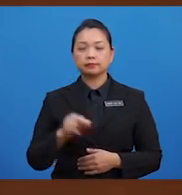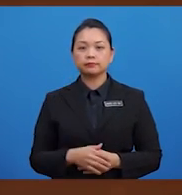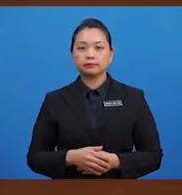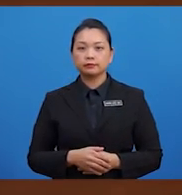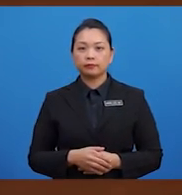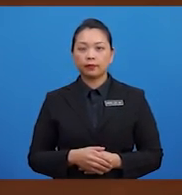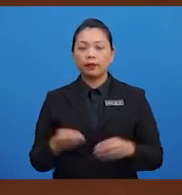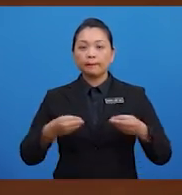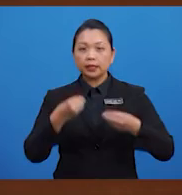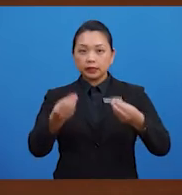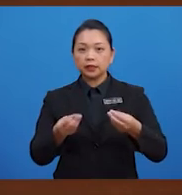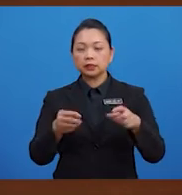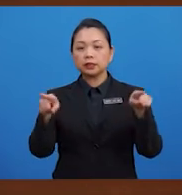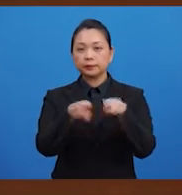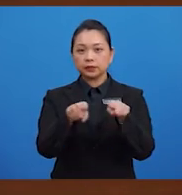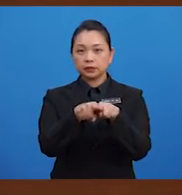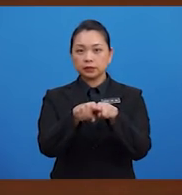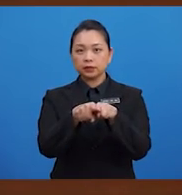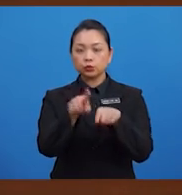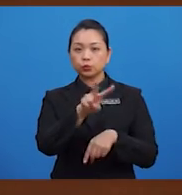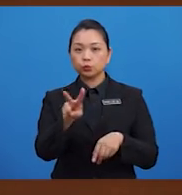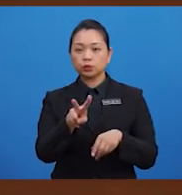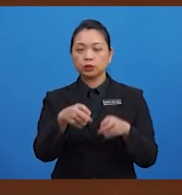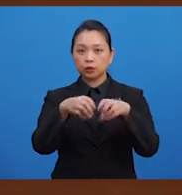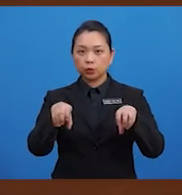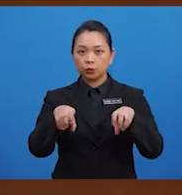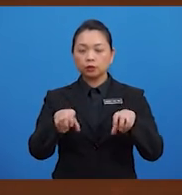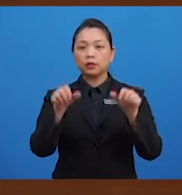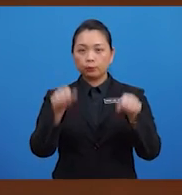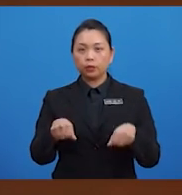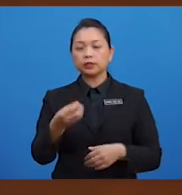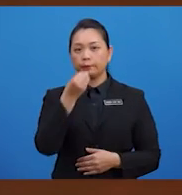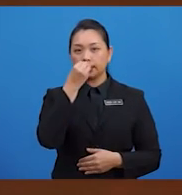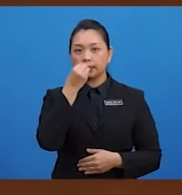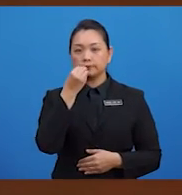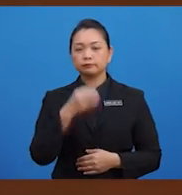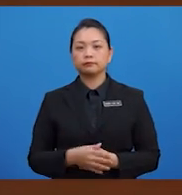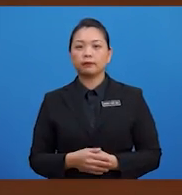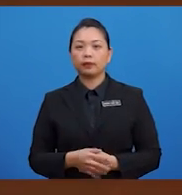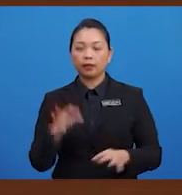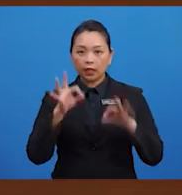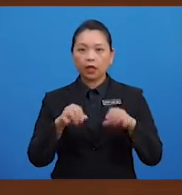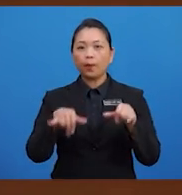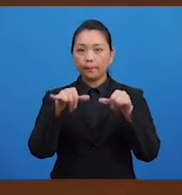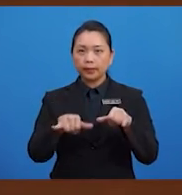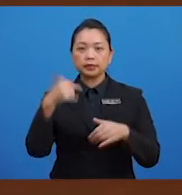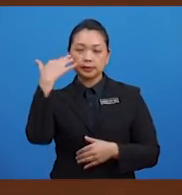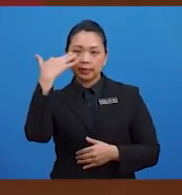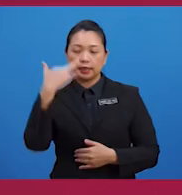Bagi persamaan antara telur sajian dan telur tetasan, kedua-duanya boleh dimakan jika ia masih